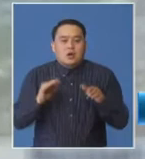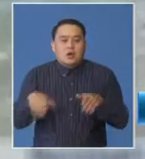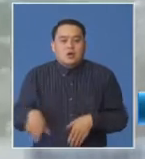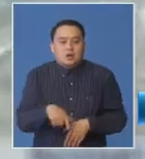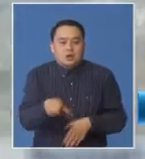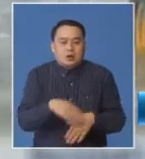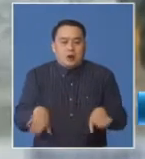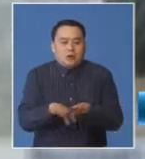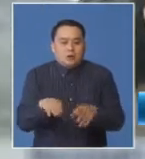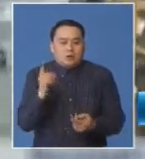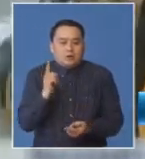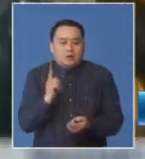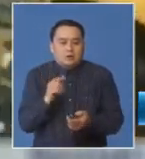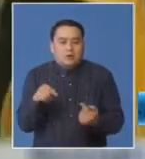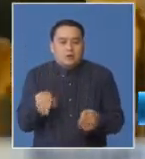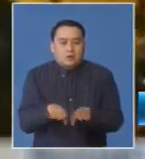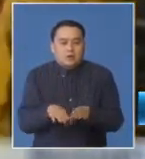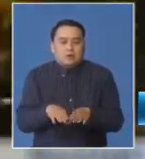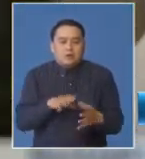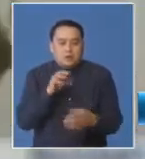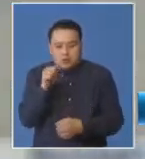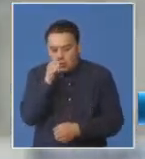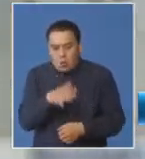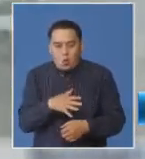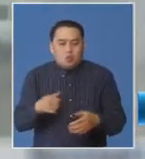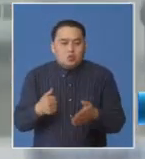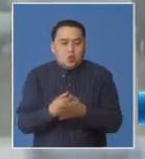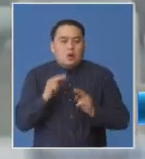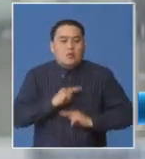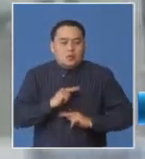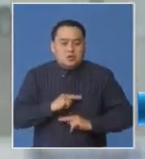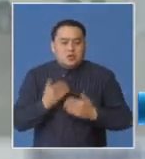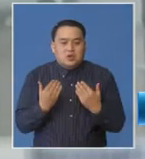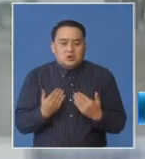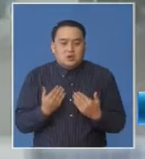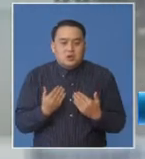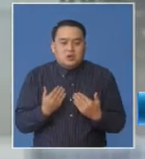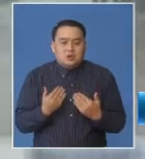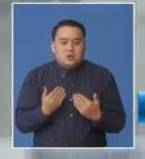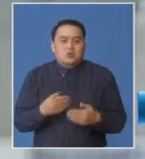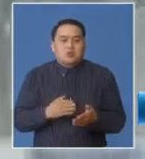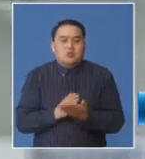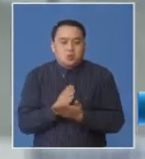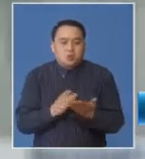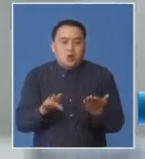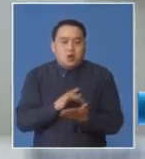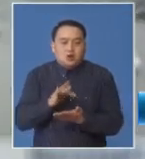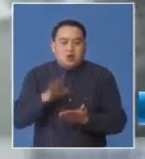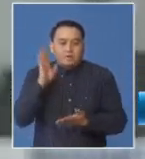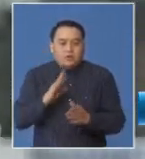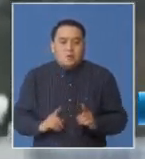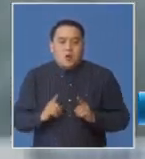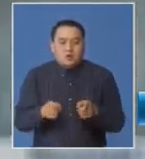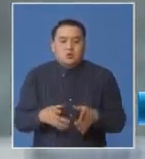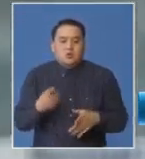В час пик останавливаются автобусы. Горожане не могут добраться до рабочих мест. На данный момент в диспетчерскую службу городского водоканала